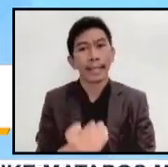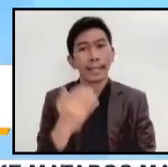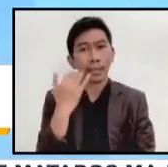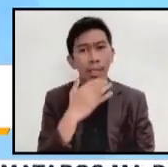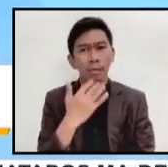I